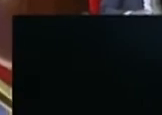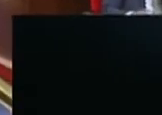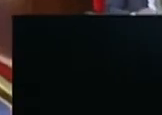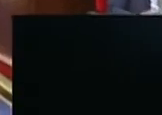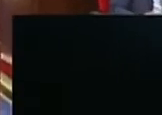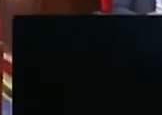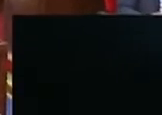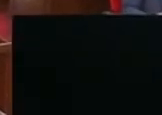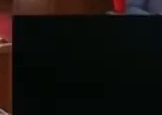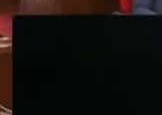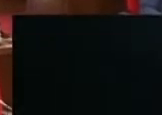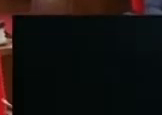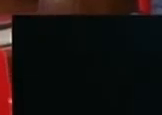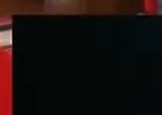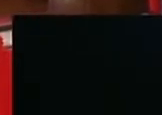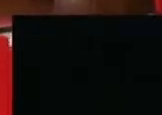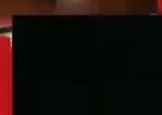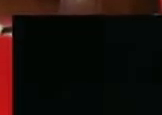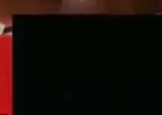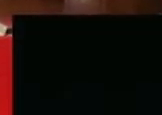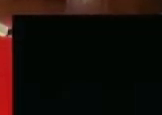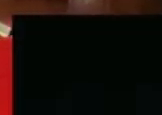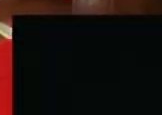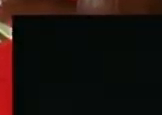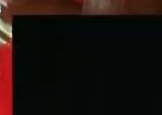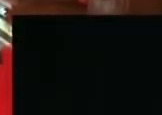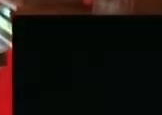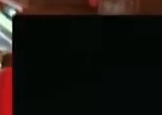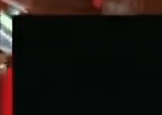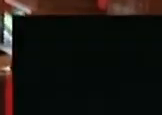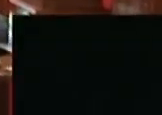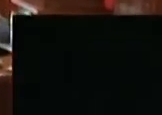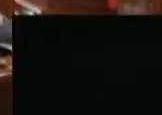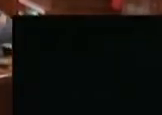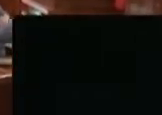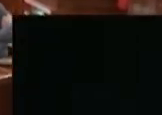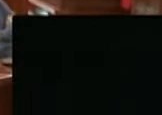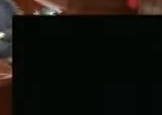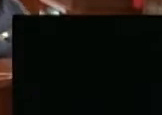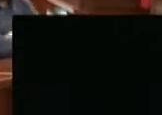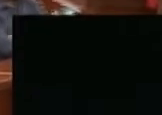Mheshimiwa wabunge, huo ni mchango wa Mheshimiwa Peter Lijualikali.